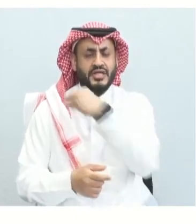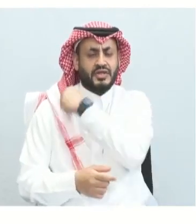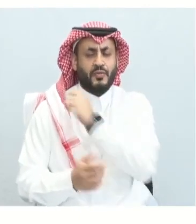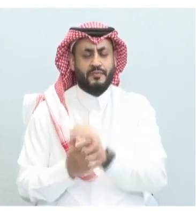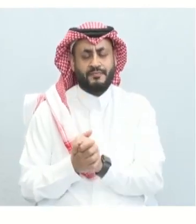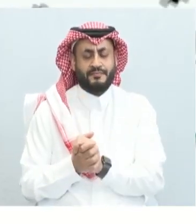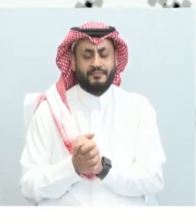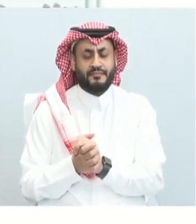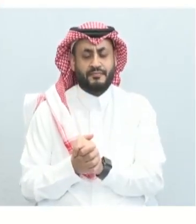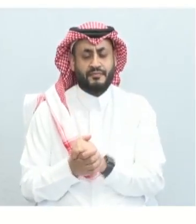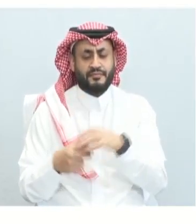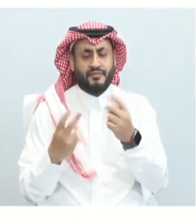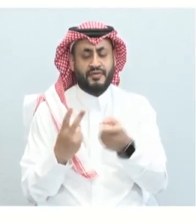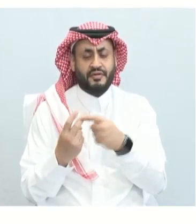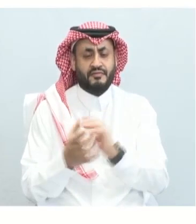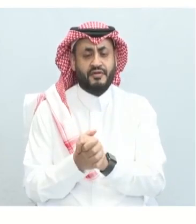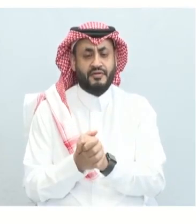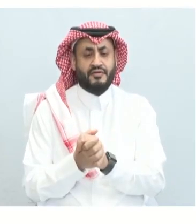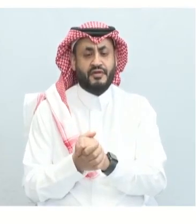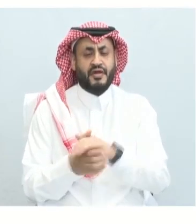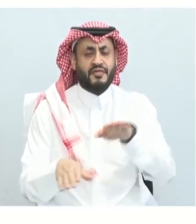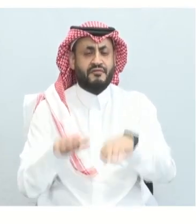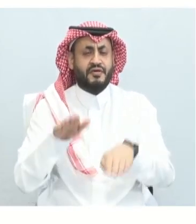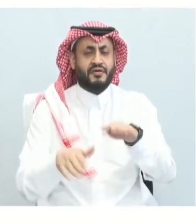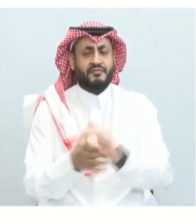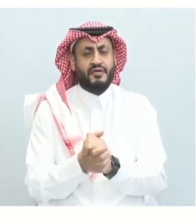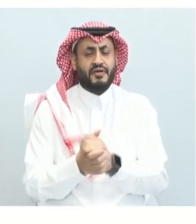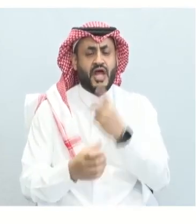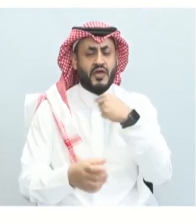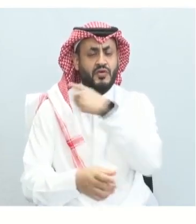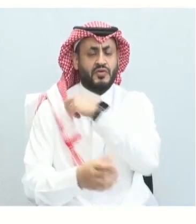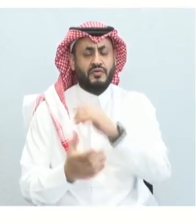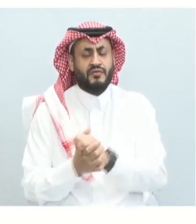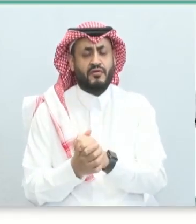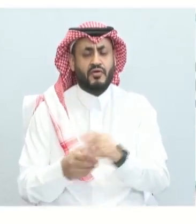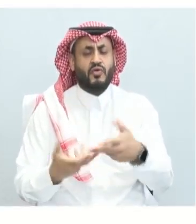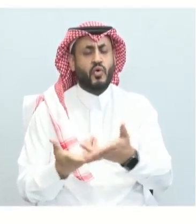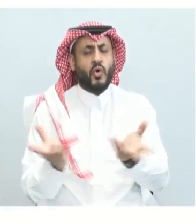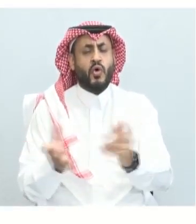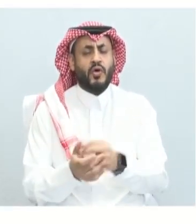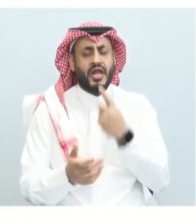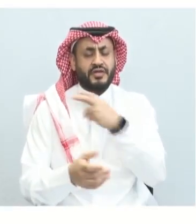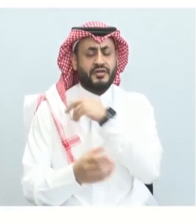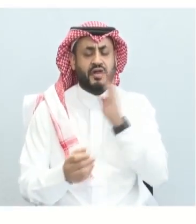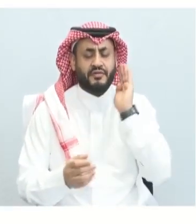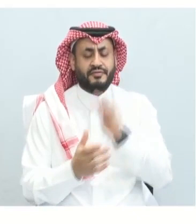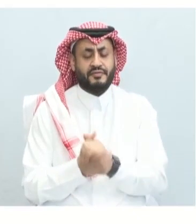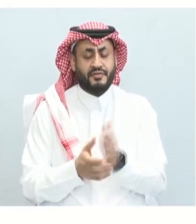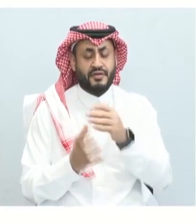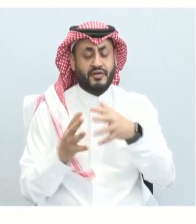صلاه التطوع وايضا ان تفرق بين السنن الرواتب والنوافل المطلقه وكذلك